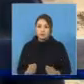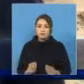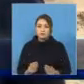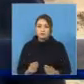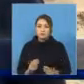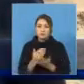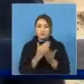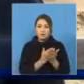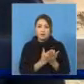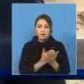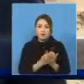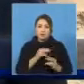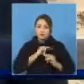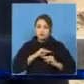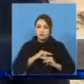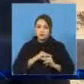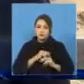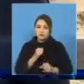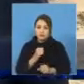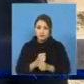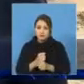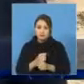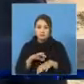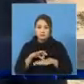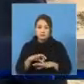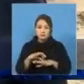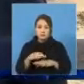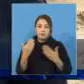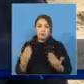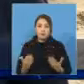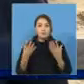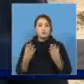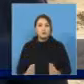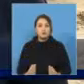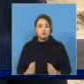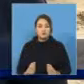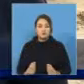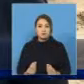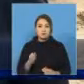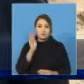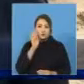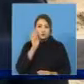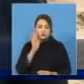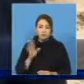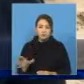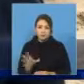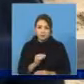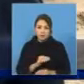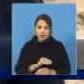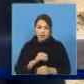жобада жұмыстар атқарылып жатыр. Бүгінгі күні су барлау